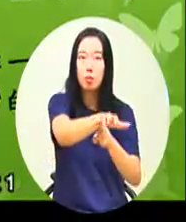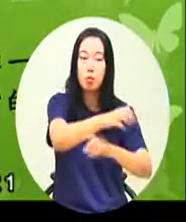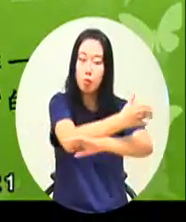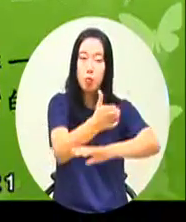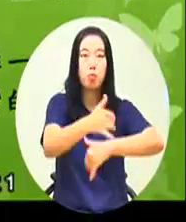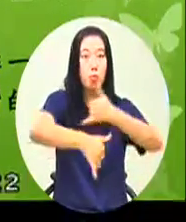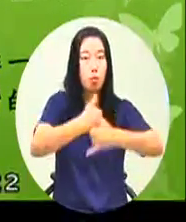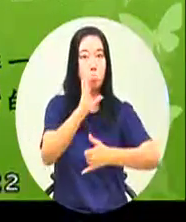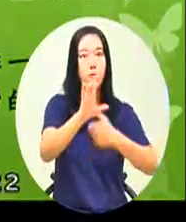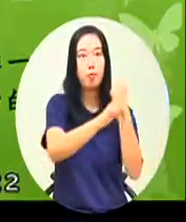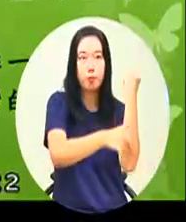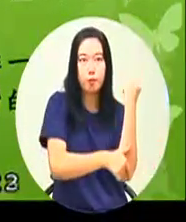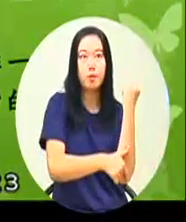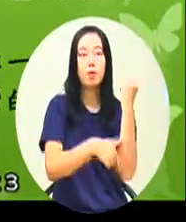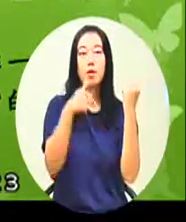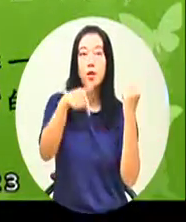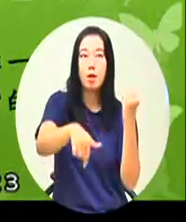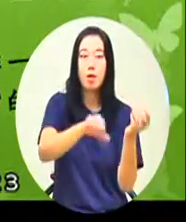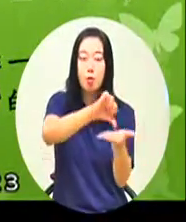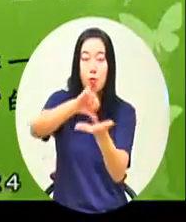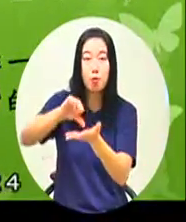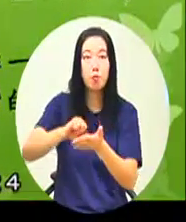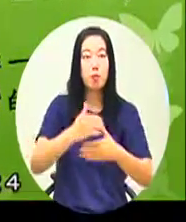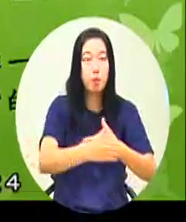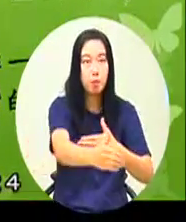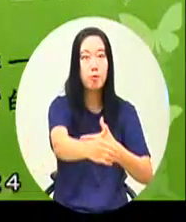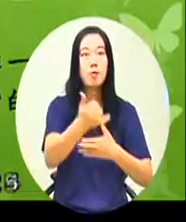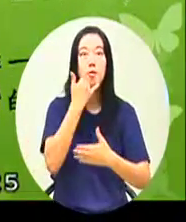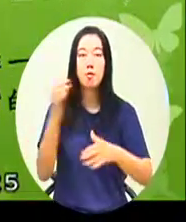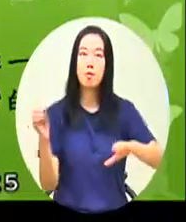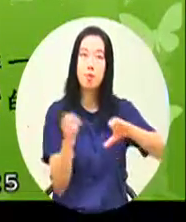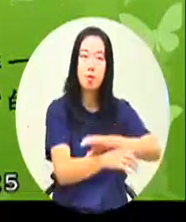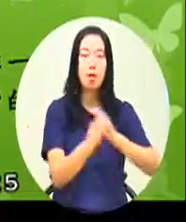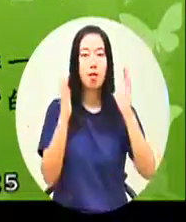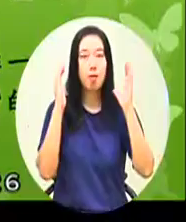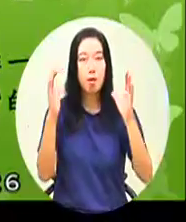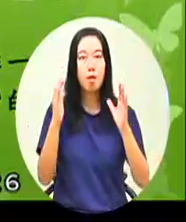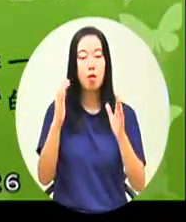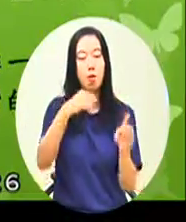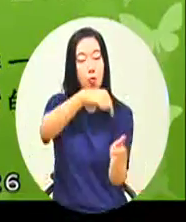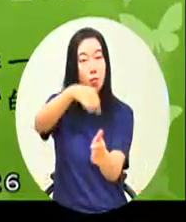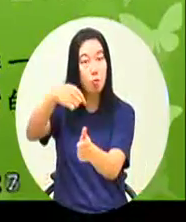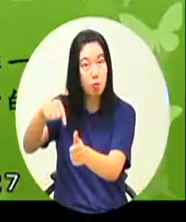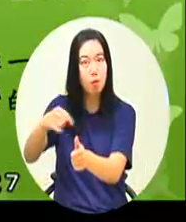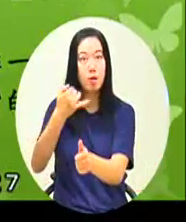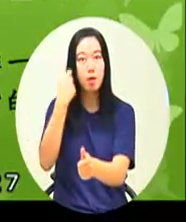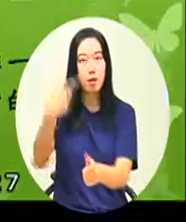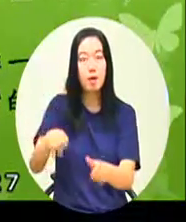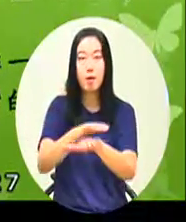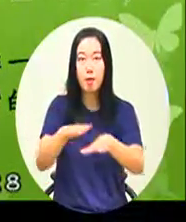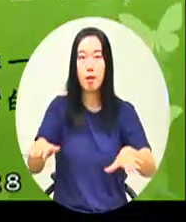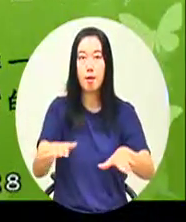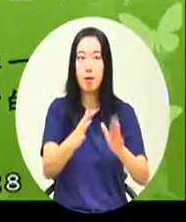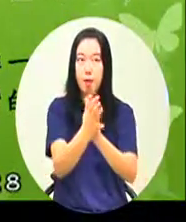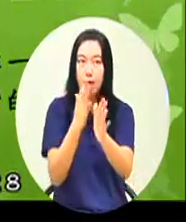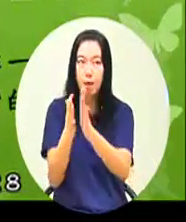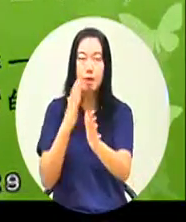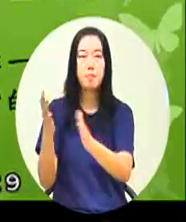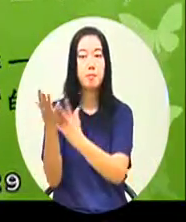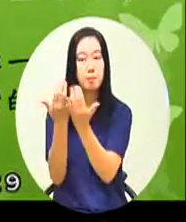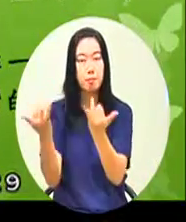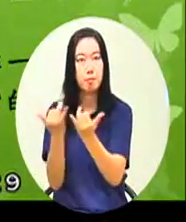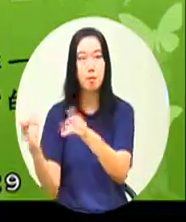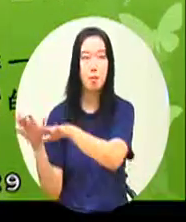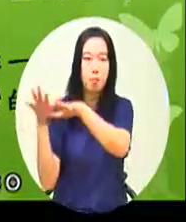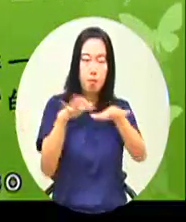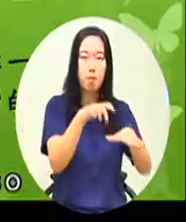农村生活方式咧，生产过程咧，纳入正式课程，并安排协同实际农村的体验咧。